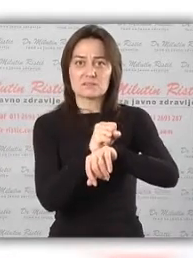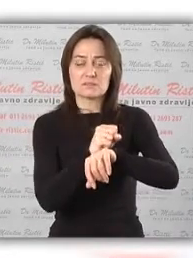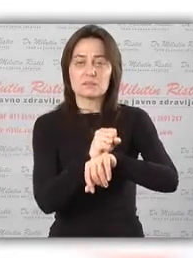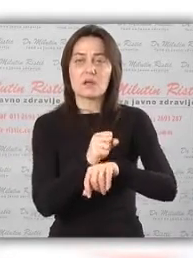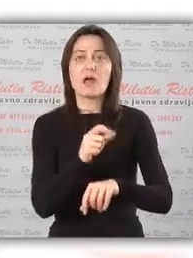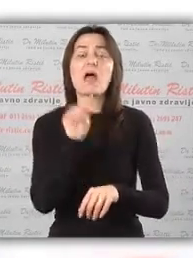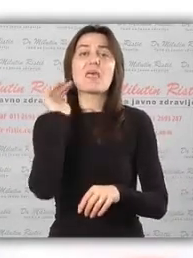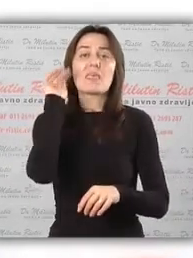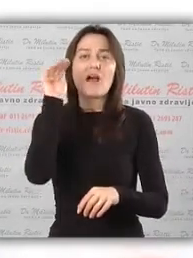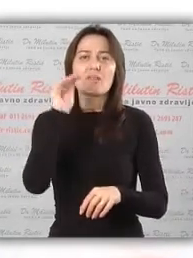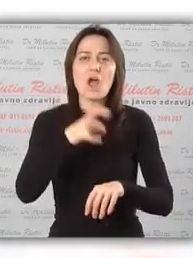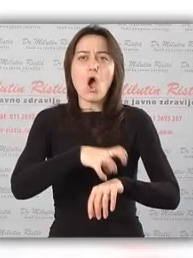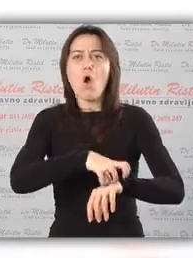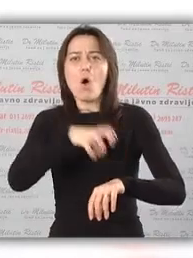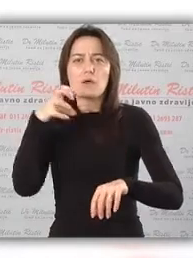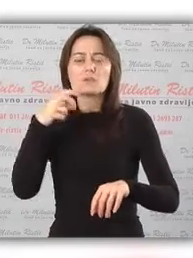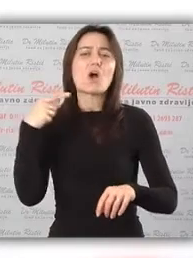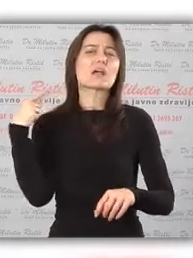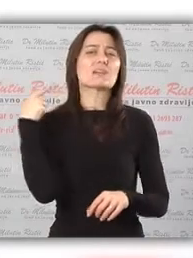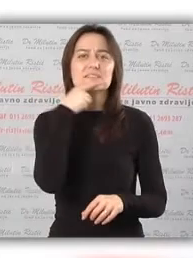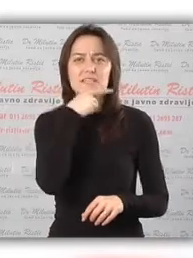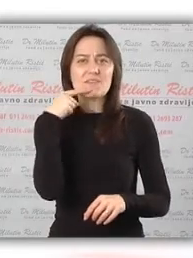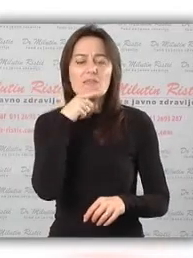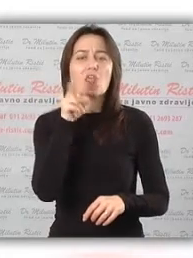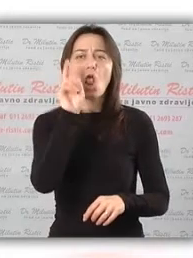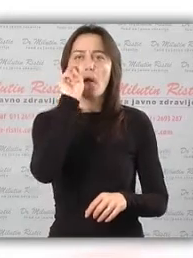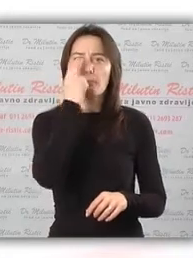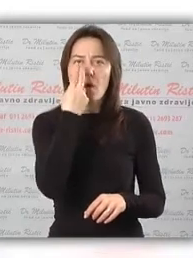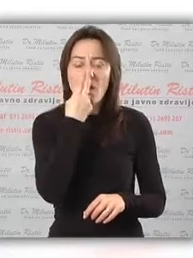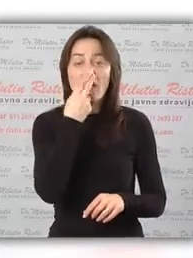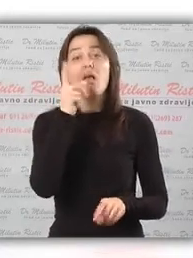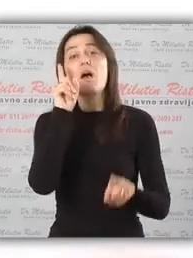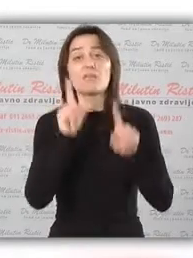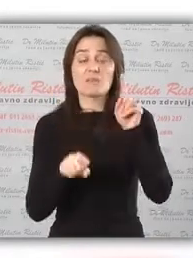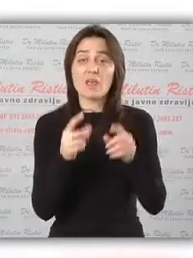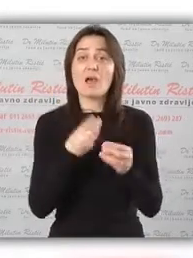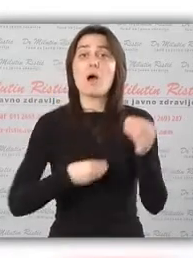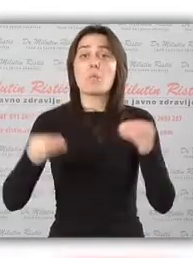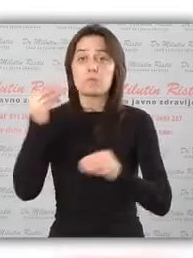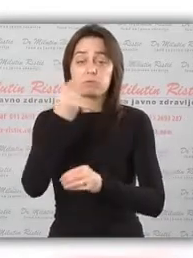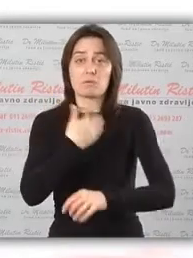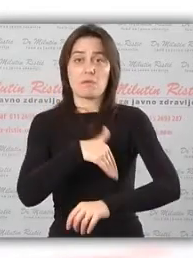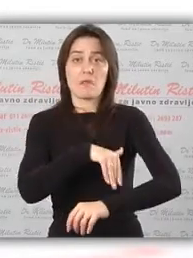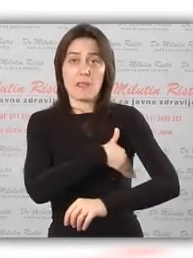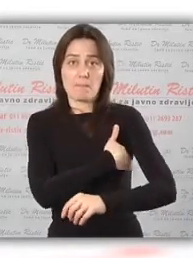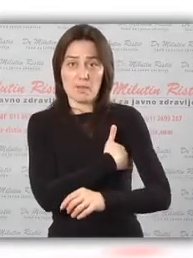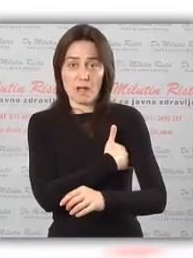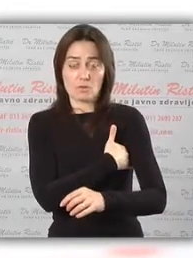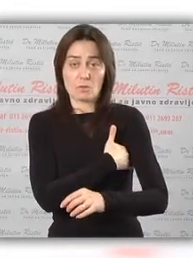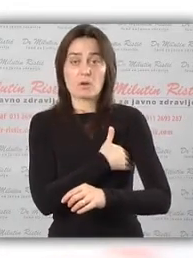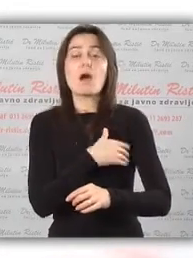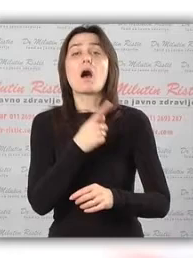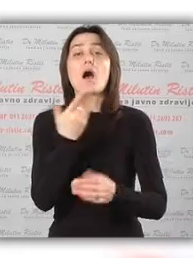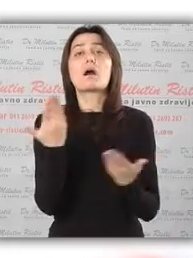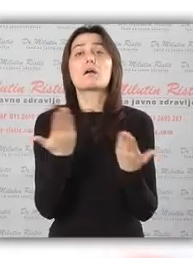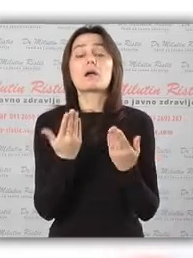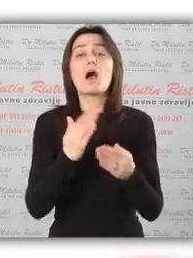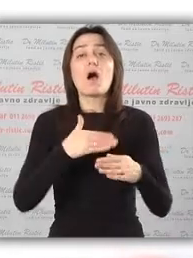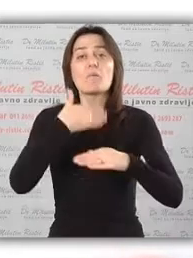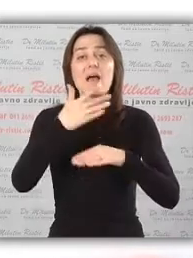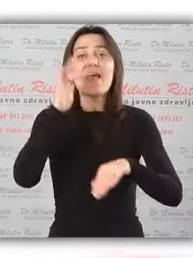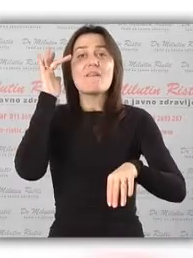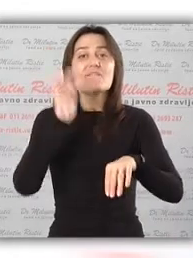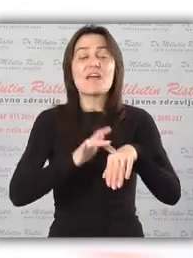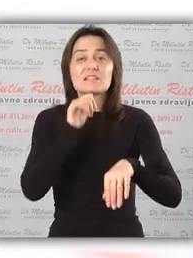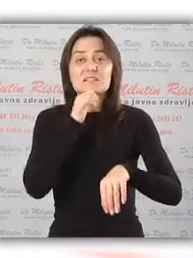pesnice. Javlja se otok, crvenilo, bol, nekada povišena telesna temperatura, a kao